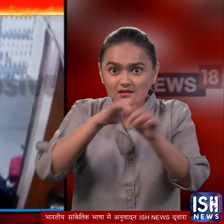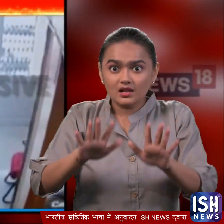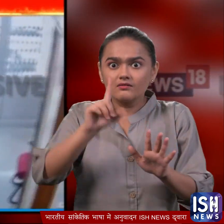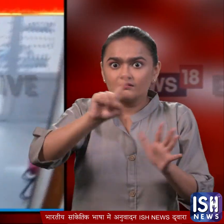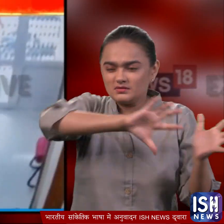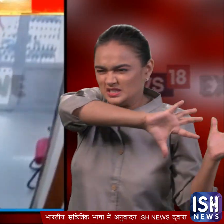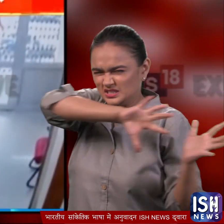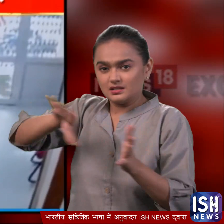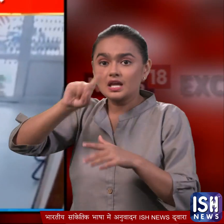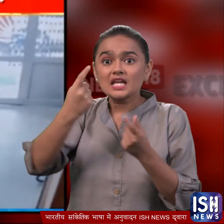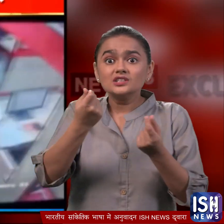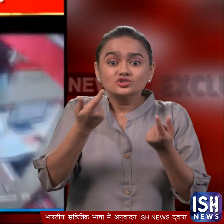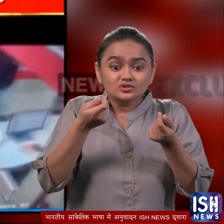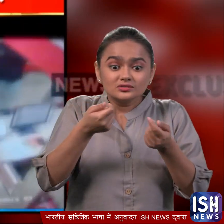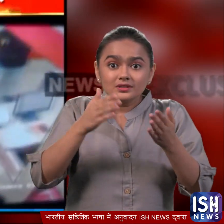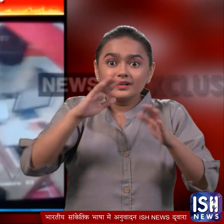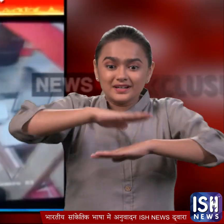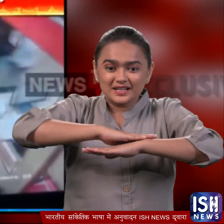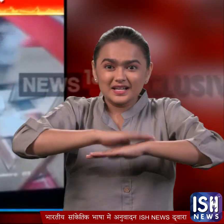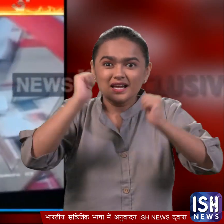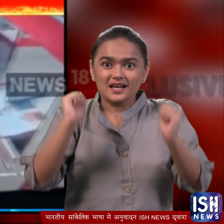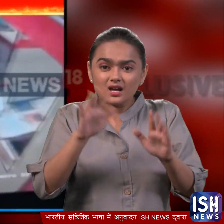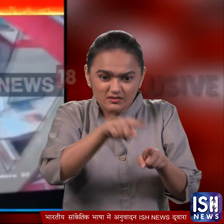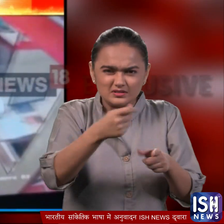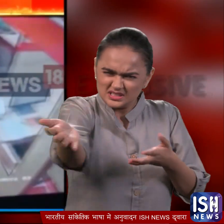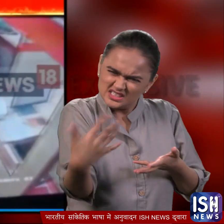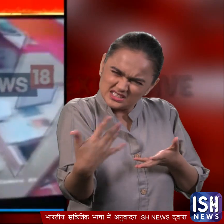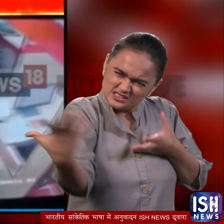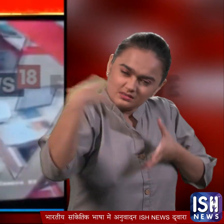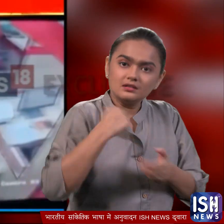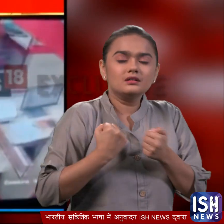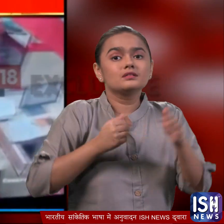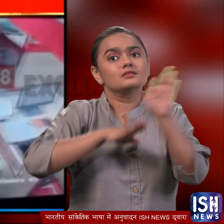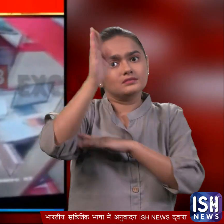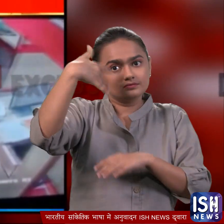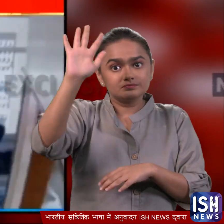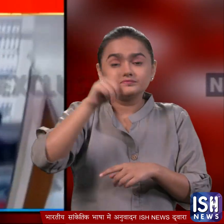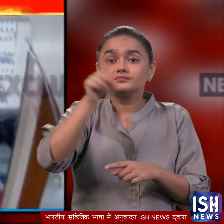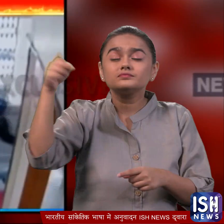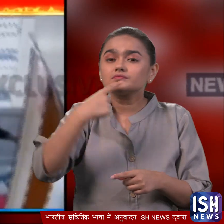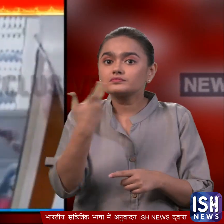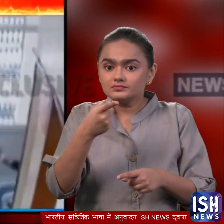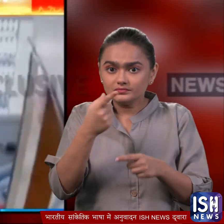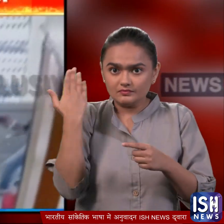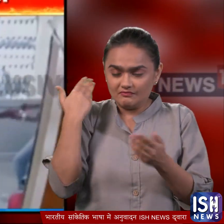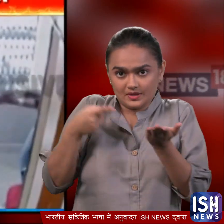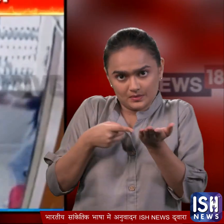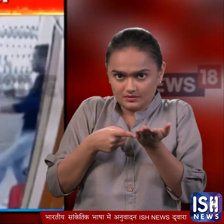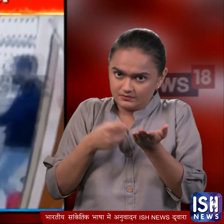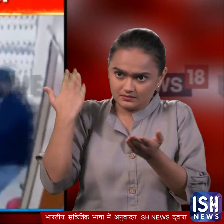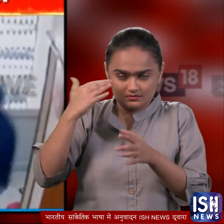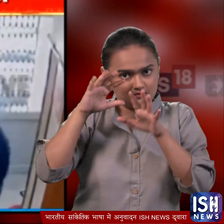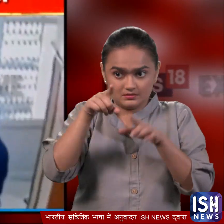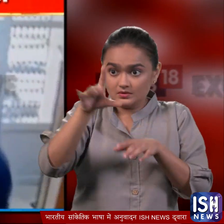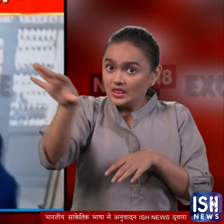मौजूद लोगों को एक तरफ दबोचकर कैश काउंटर से सारे पैसे लूटे और बैग में भरकर फरार हो गए। आरोप है कि लूट की इस वारदात